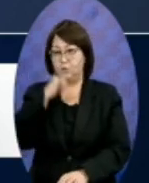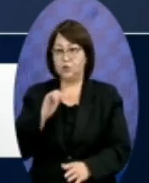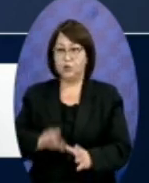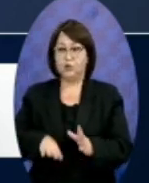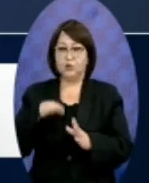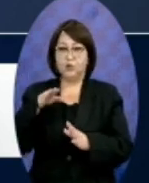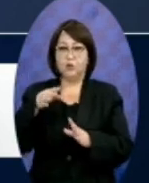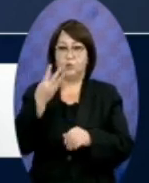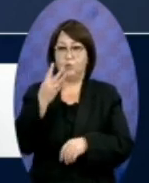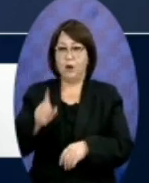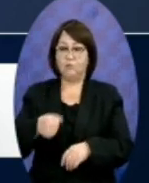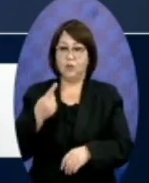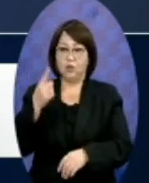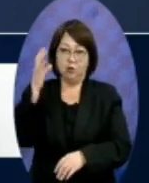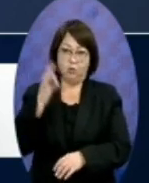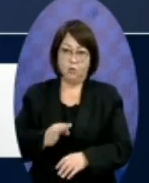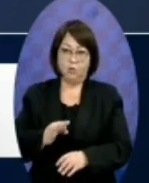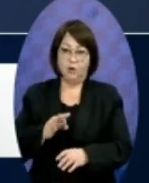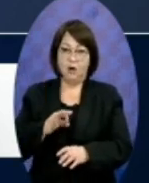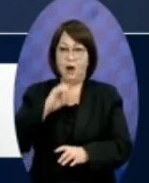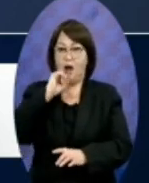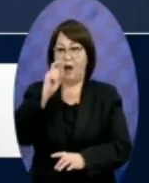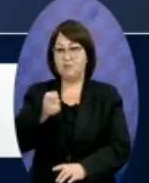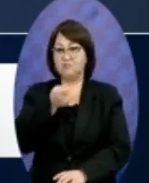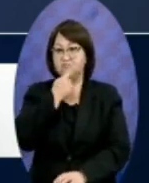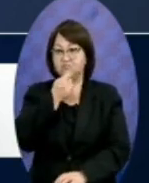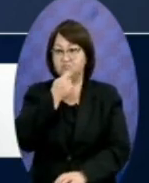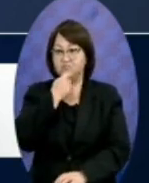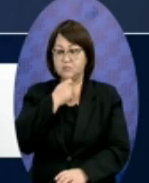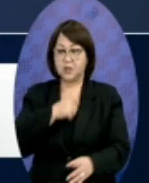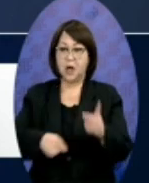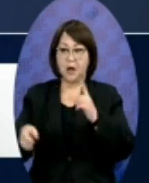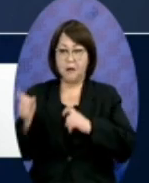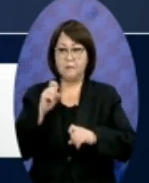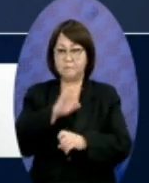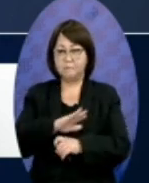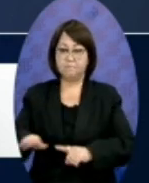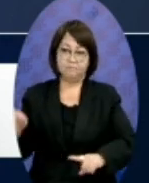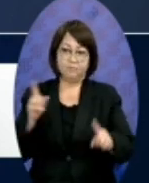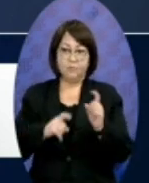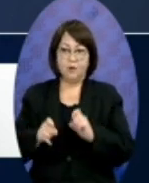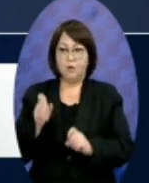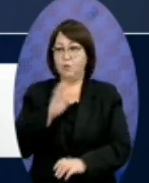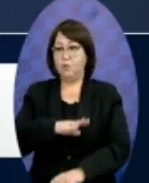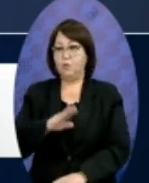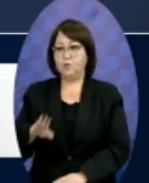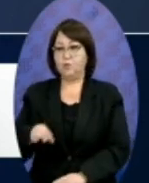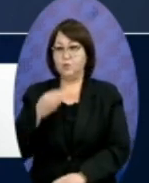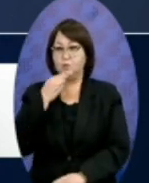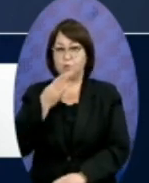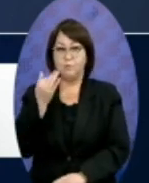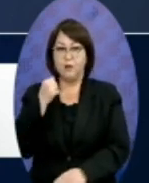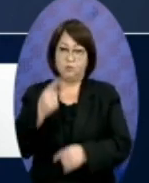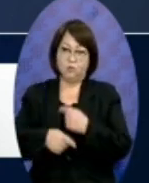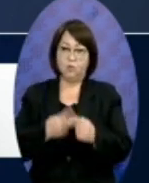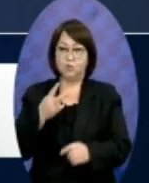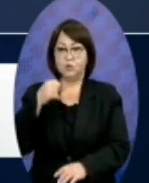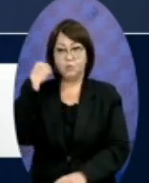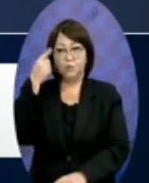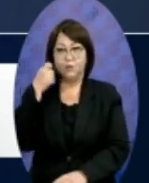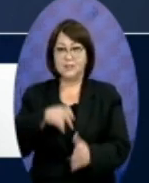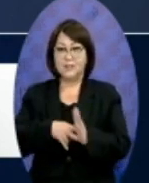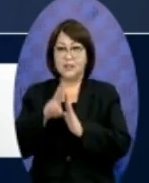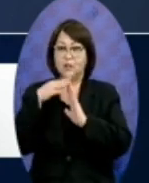хөгжилд 4.1% нь хариултахад маш хэцүү асуулт байна гэж хариулжээ. Хүүхдүүдэд шудраг байдлын талаар үзэл бодол төлөвшөхөд